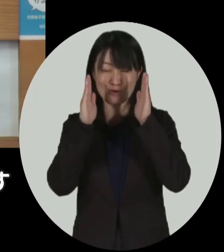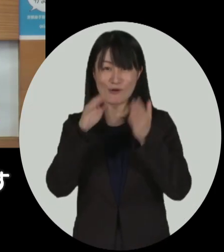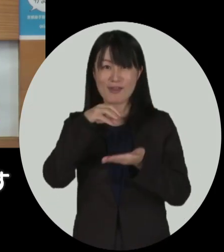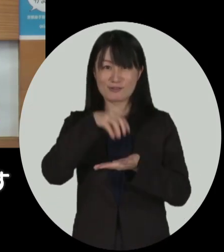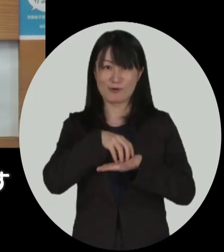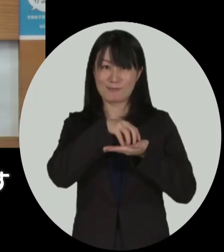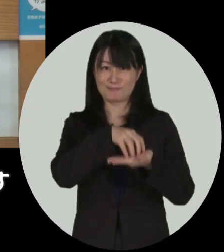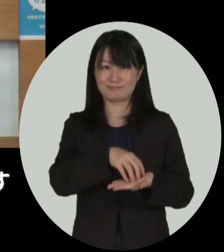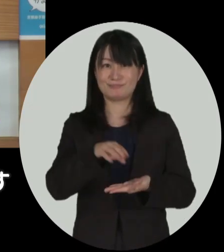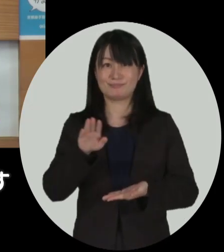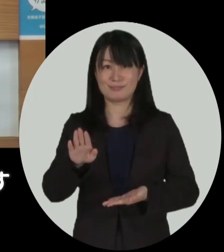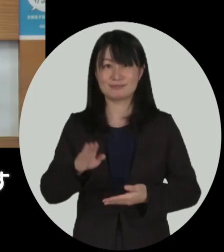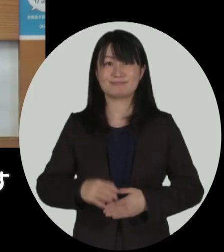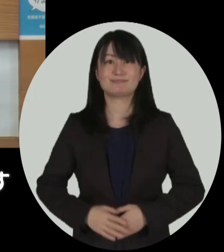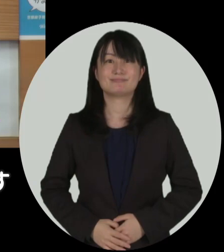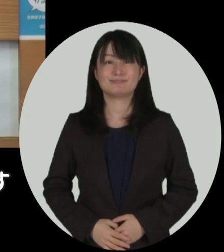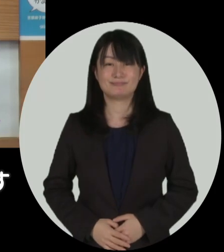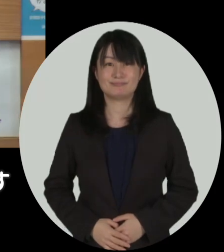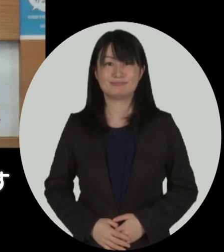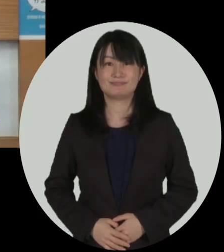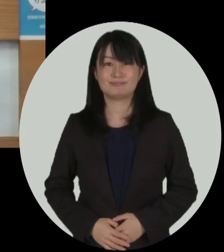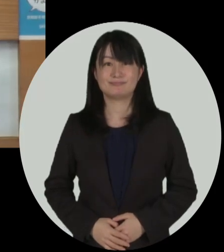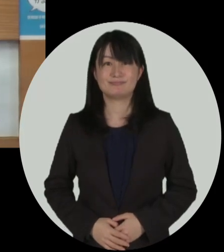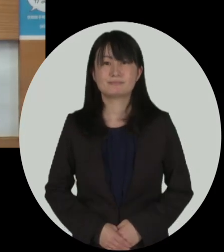奨励賞として表彰させていただきます。